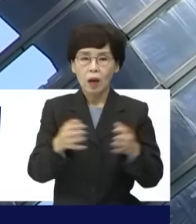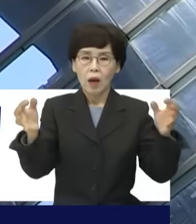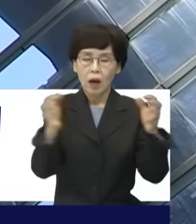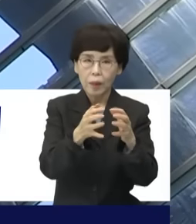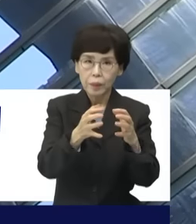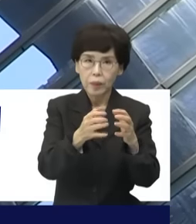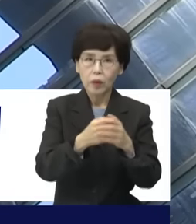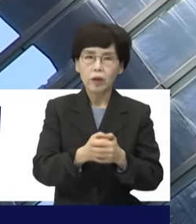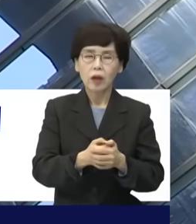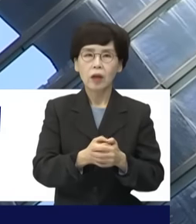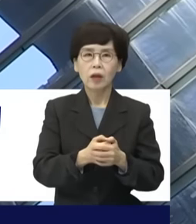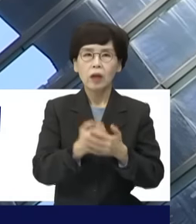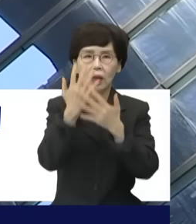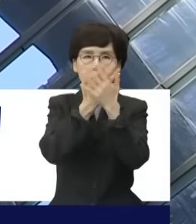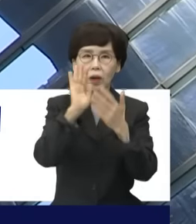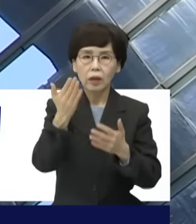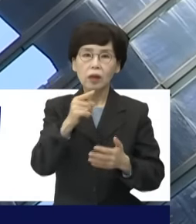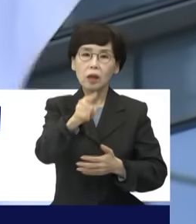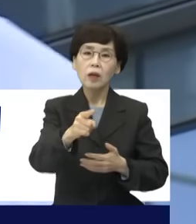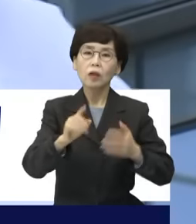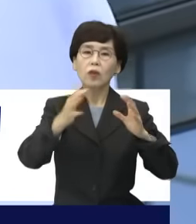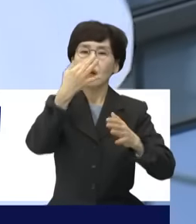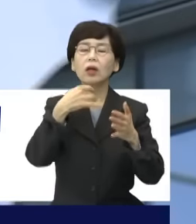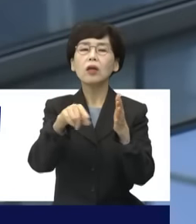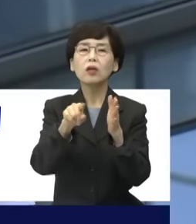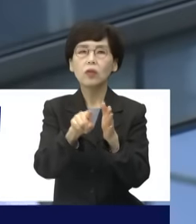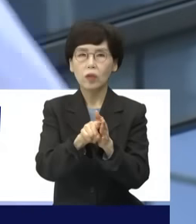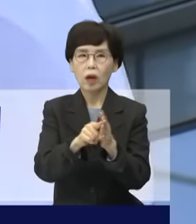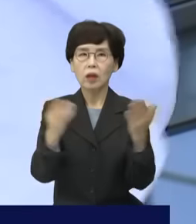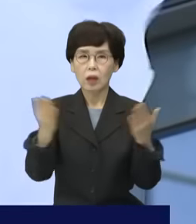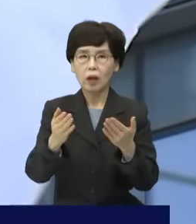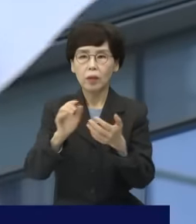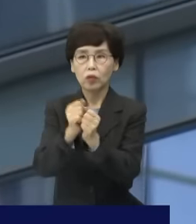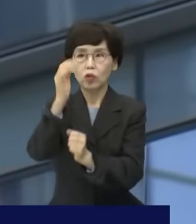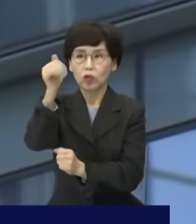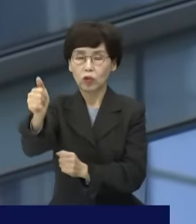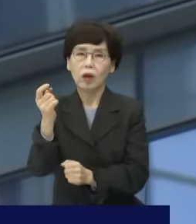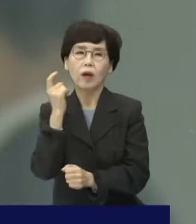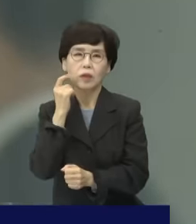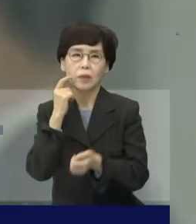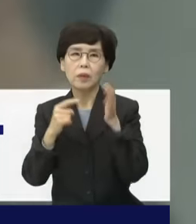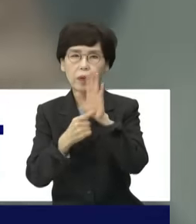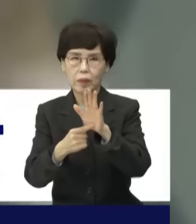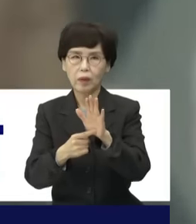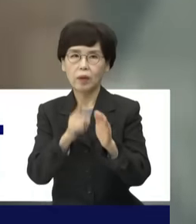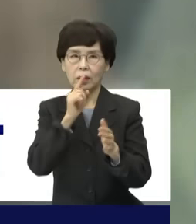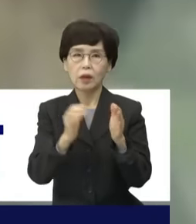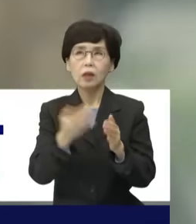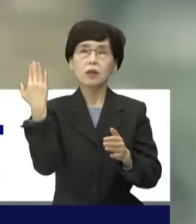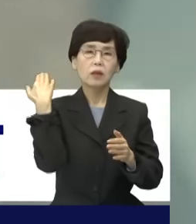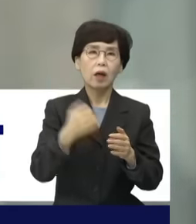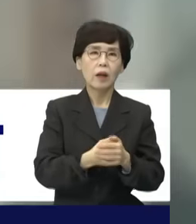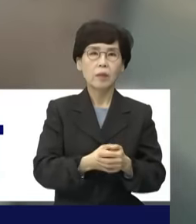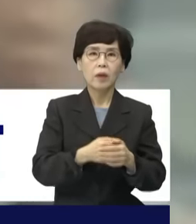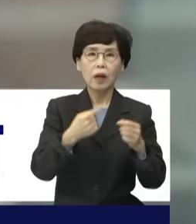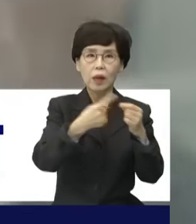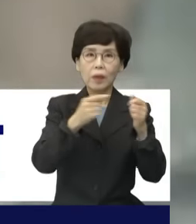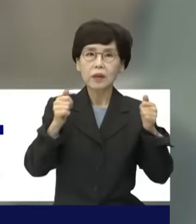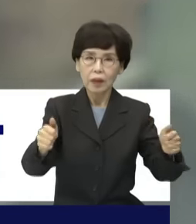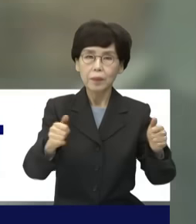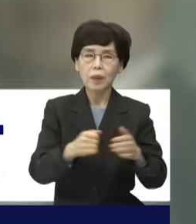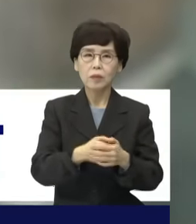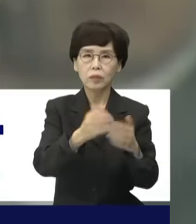합병 찬성이 국익을 위한 거라며 주주들을 기망했다고도 덧붙였습니다. 앞서 지난 2월 1심 재판부는 승계 작업이